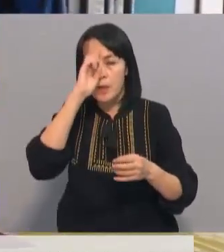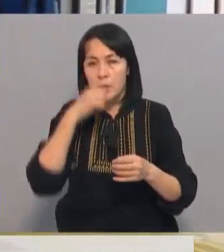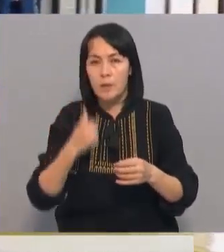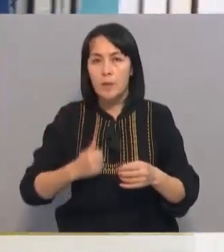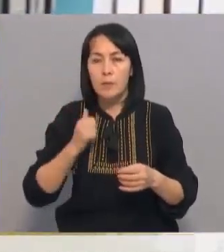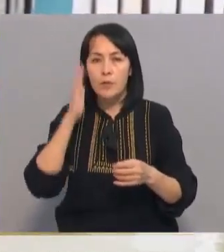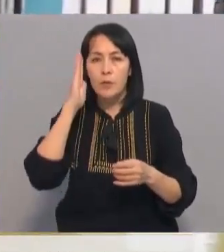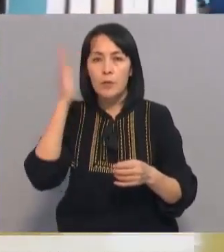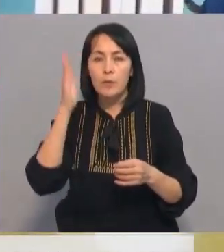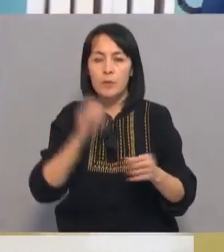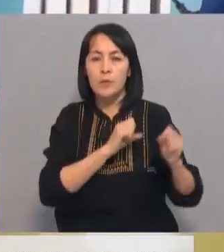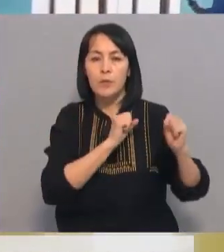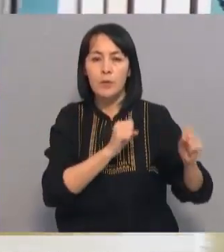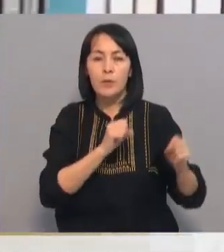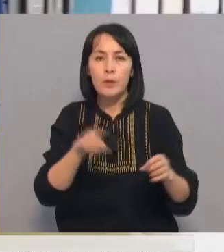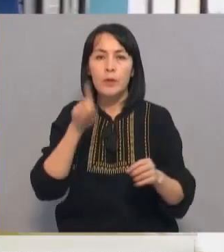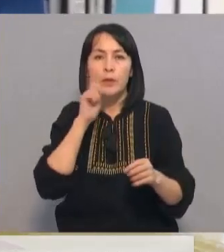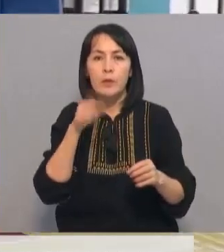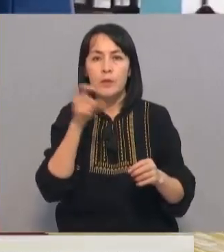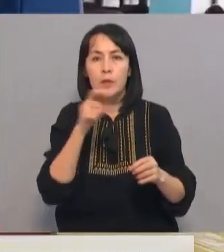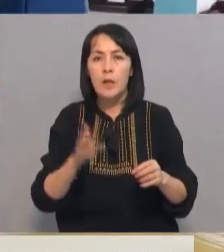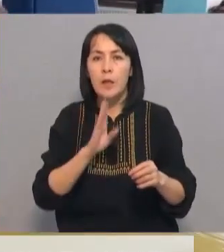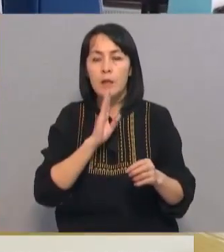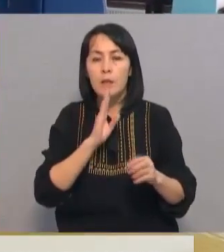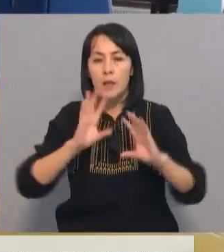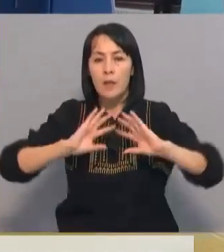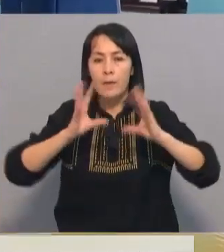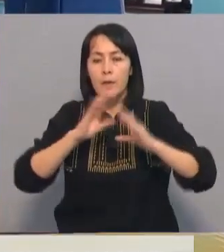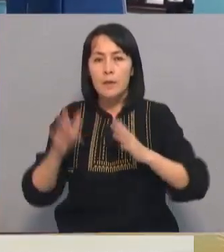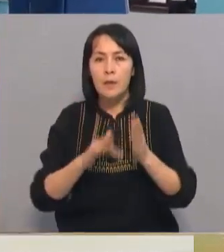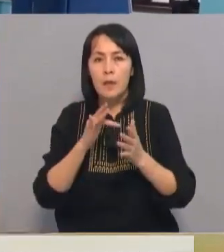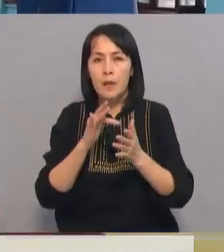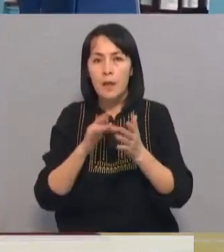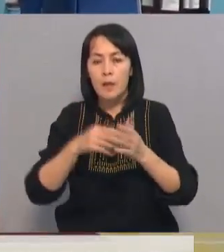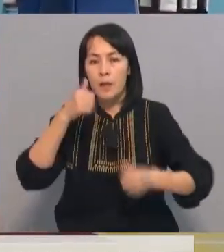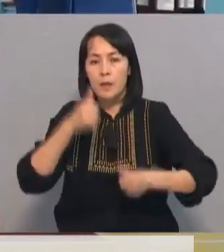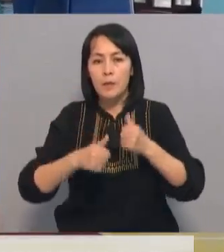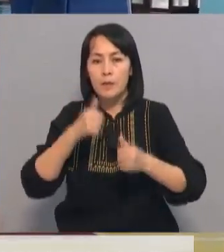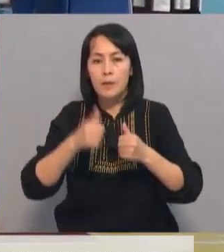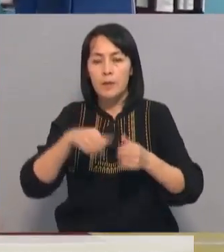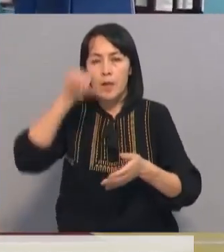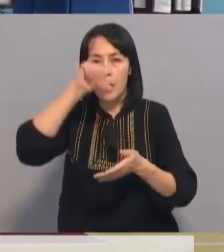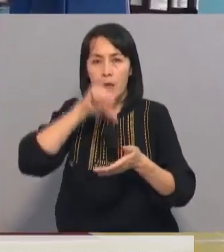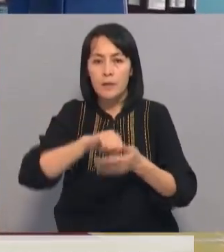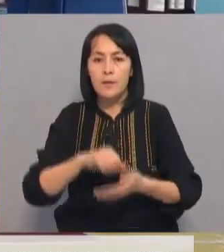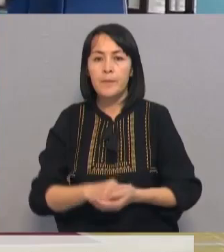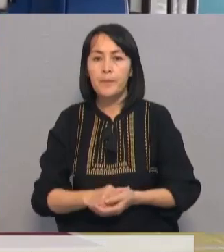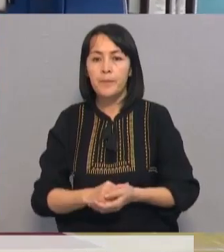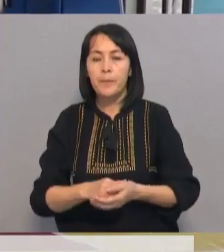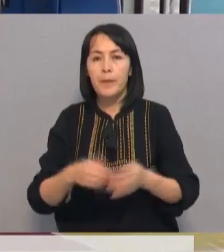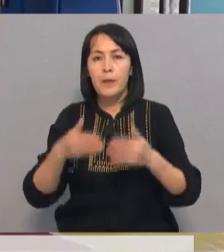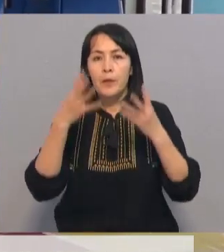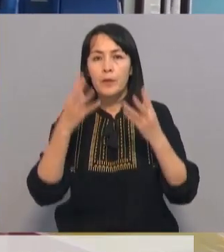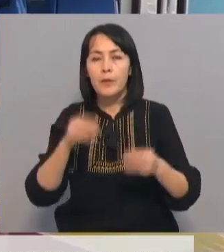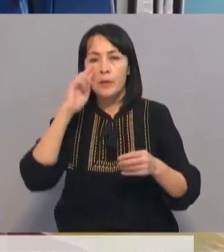намысын болашақта қорғайды деген жасөспірімдер мен бойжеткендер волейболдан қала біріншілігінің жарыс жолында бақтарын сынап жатырым. Жақында